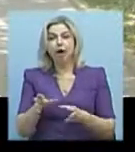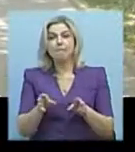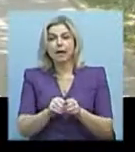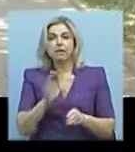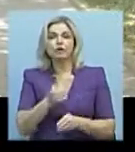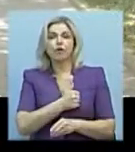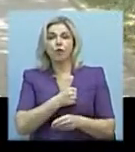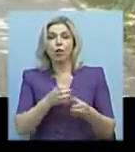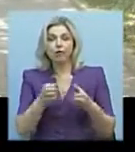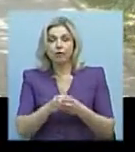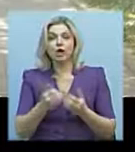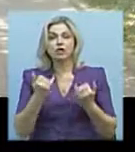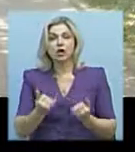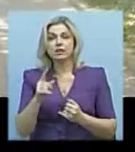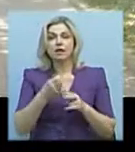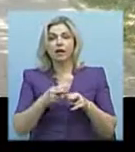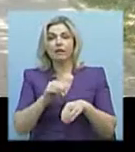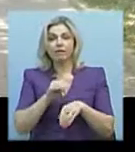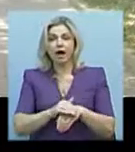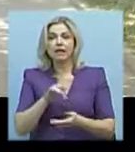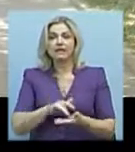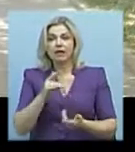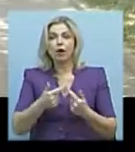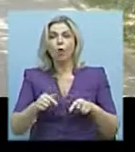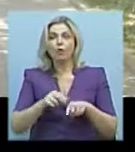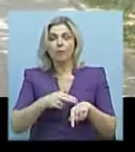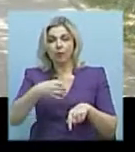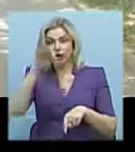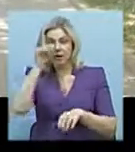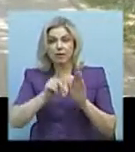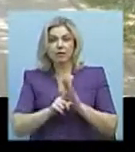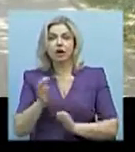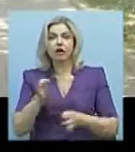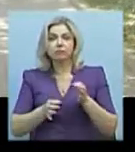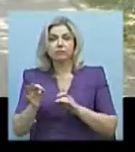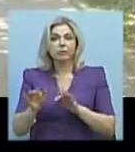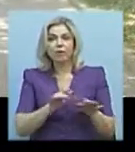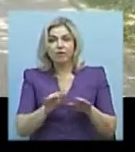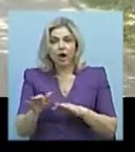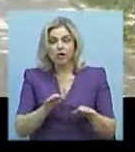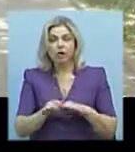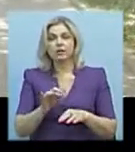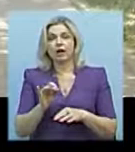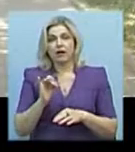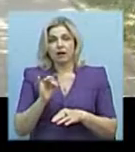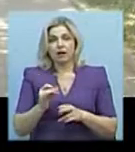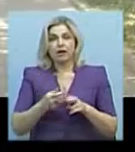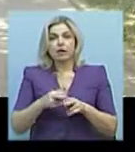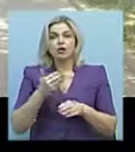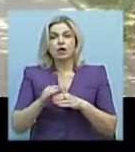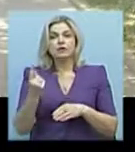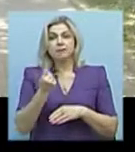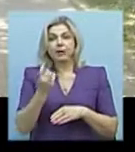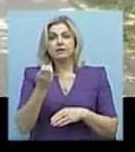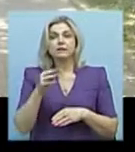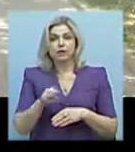Зараз за вказаним фактом слідчими центрального відділу поліції розпочато кримінальне провадження, як того вимагає процедура у подібних випадках. Це частина 1